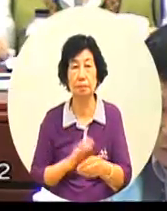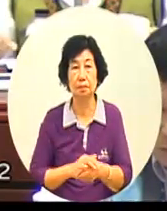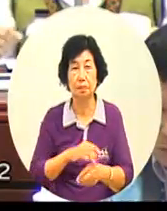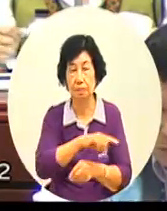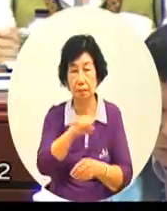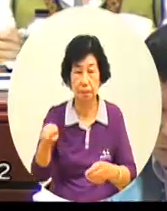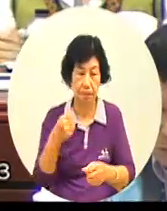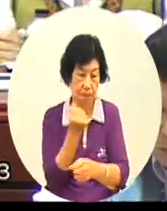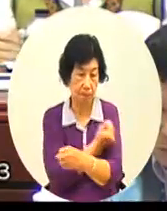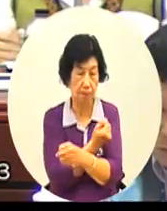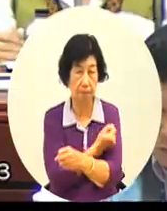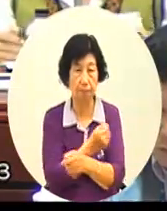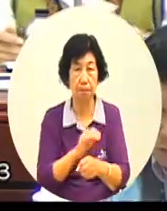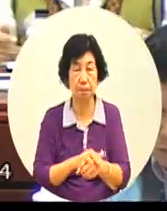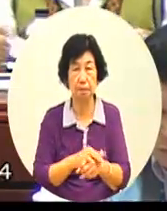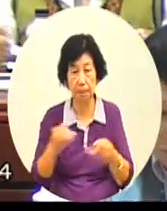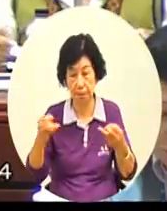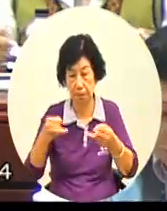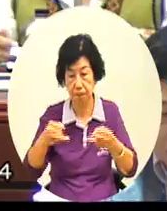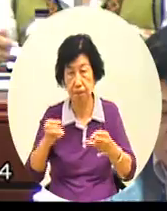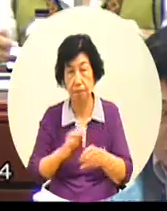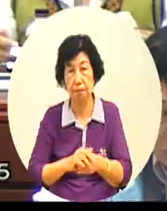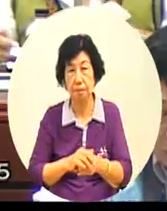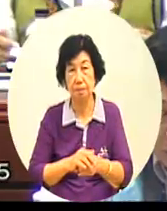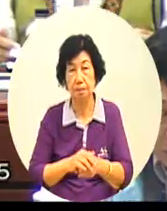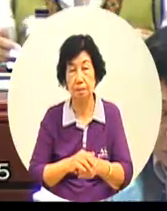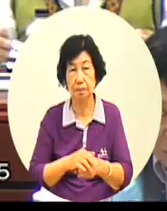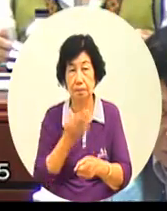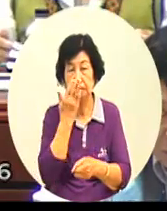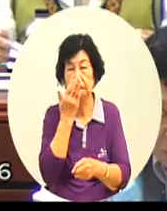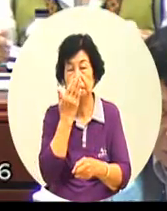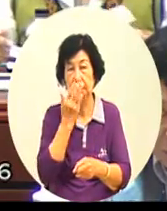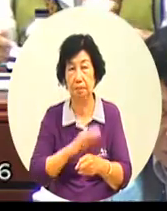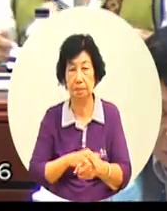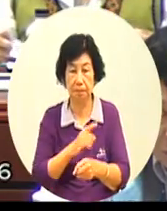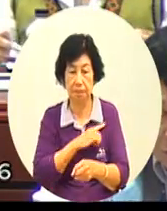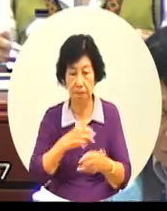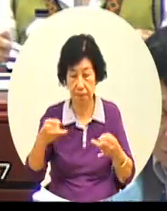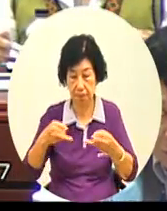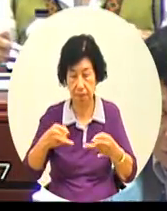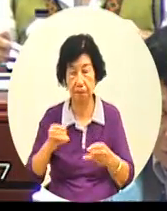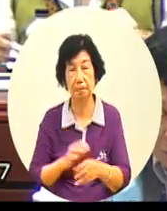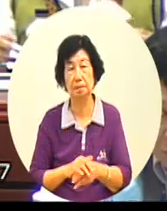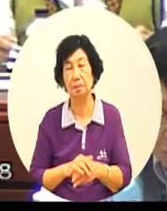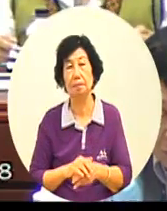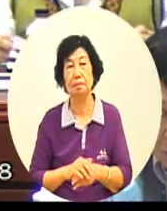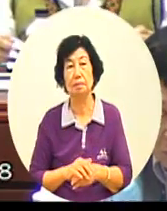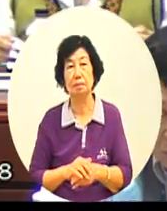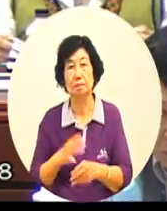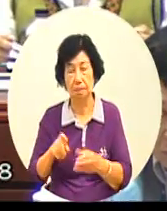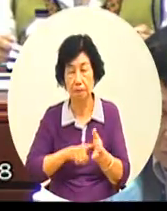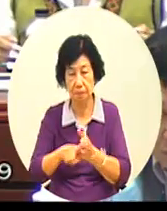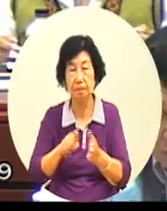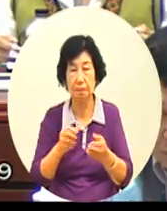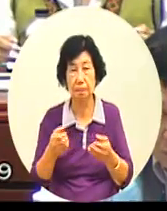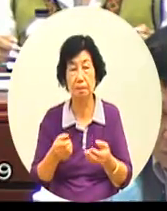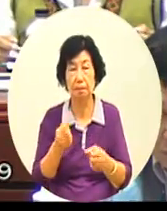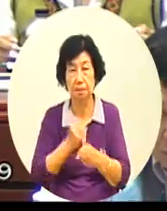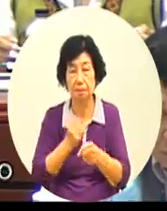很辛苦。如果说要评分，我不敢自己给自己评多少分，不过我觉得说我们一直在进步当